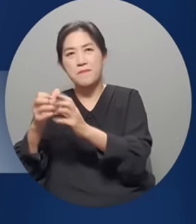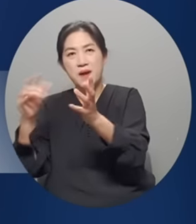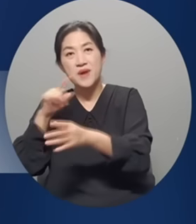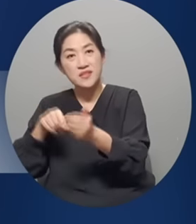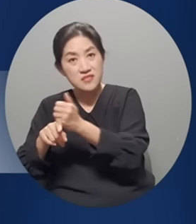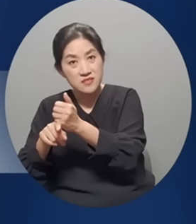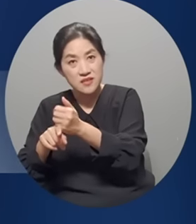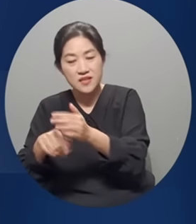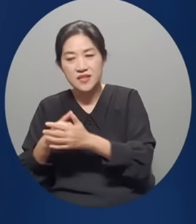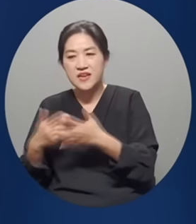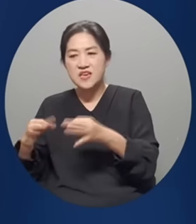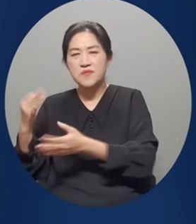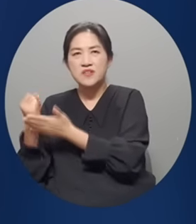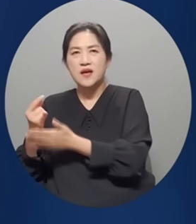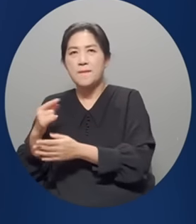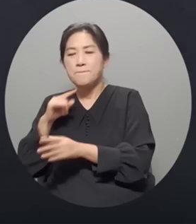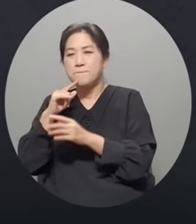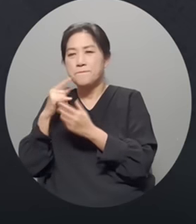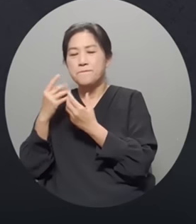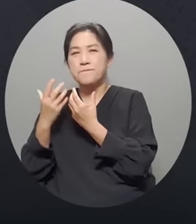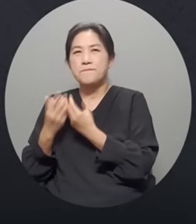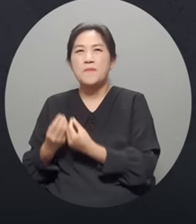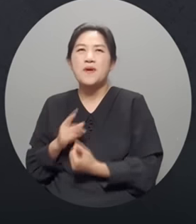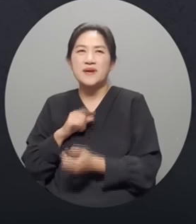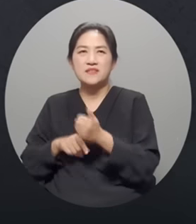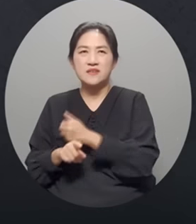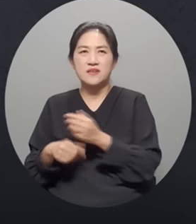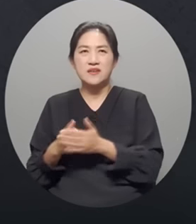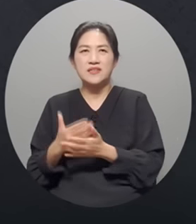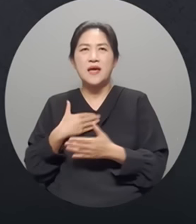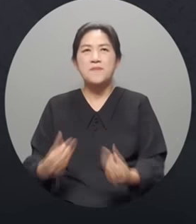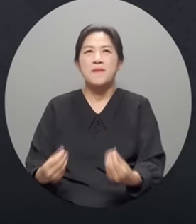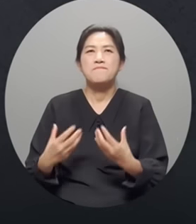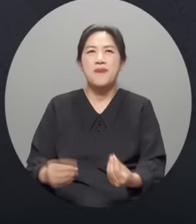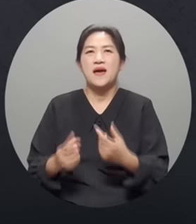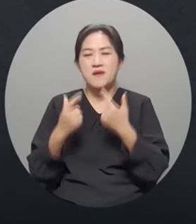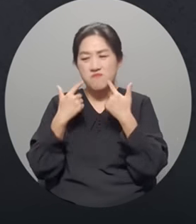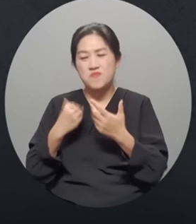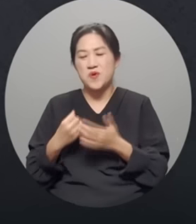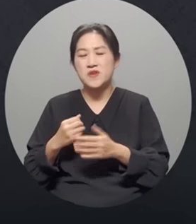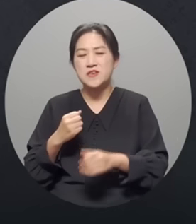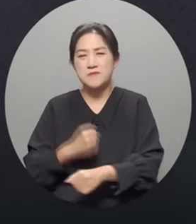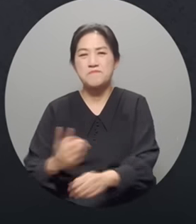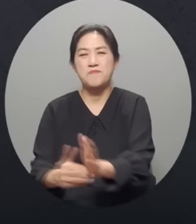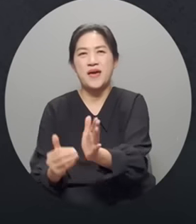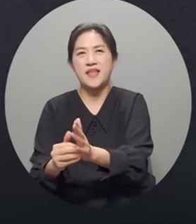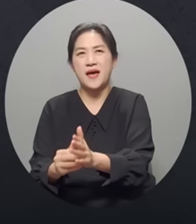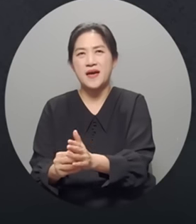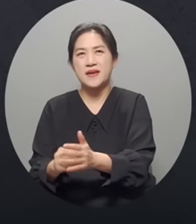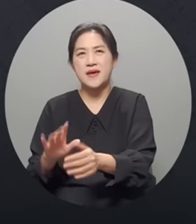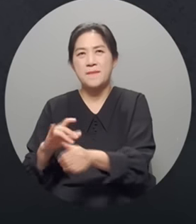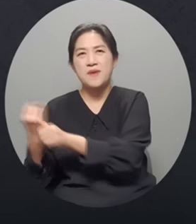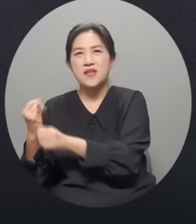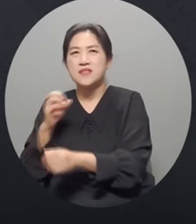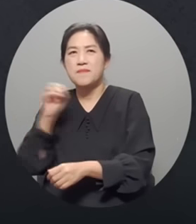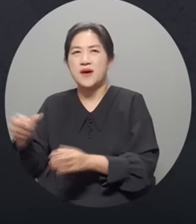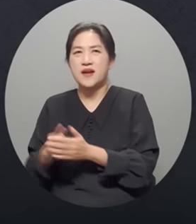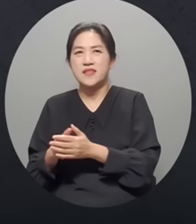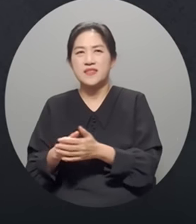여사에게 변명한 거라고 설명했습니다. 뭐 나는 했다. 나는 분명히 했다라고 마누라 보고 얘기하는 거야. 그 장관 한 참, 뭐 한